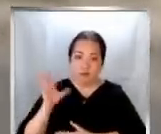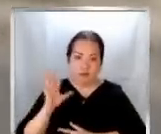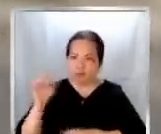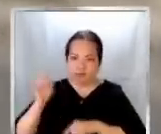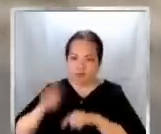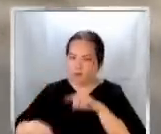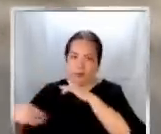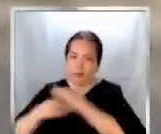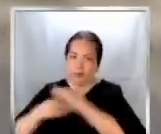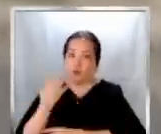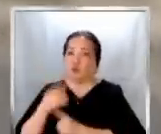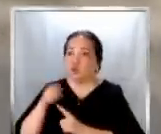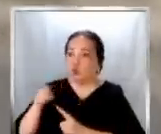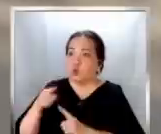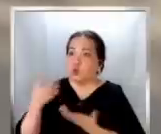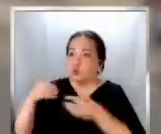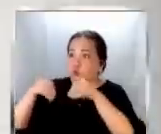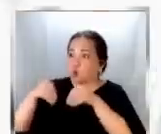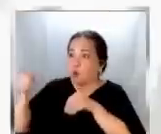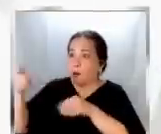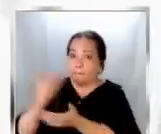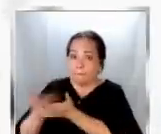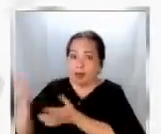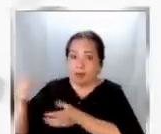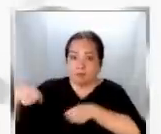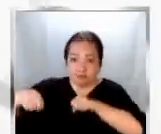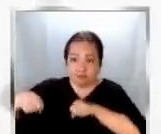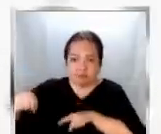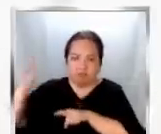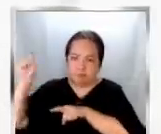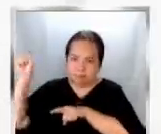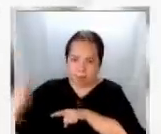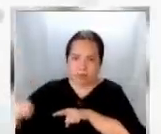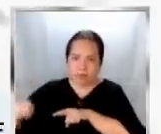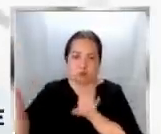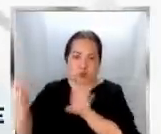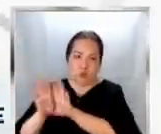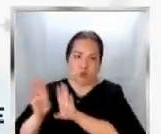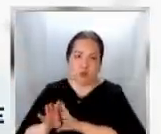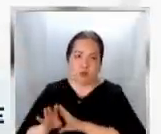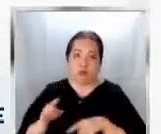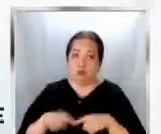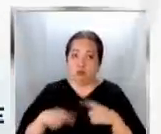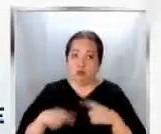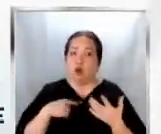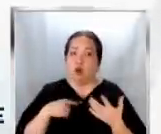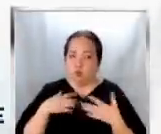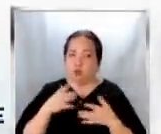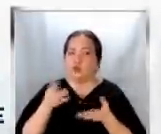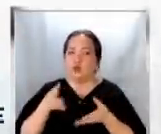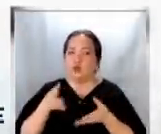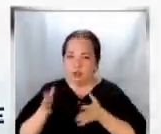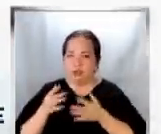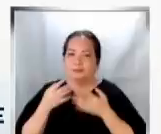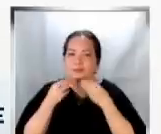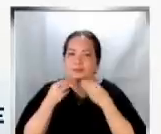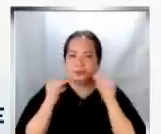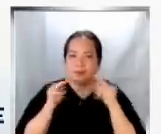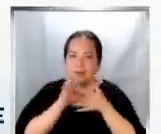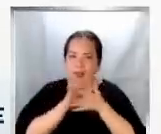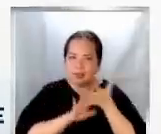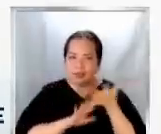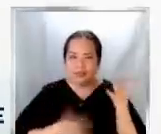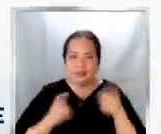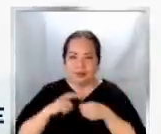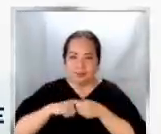rider, hindi raw dapat bukas sa mga oras na yon. Maglalabas daw siya ng kanyang panig sa takdang panahon. Deactivated na rin daw ang kanyang social